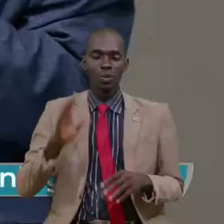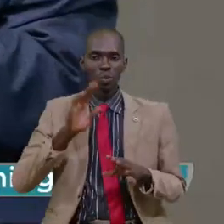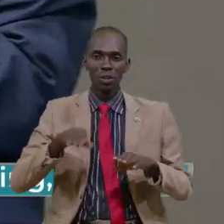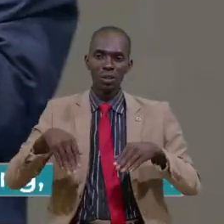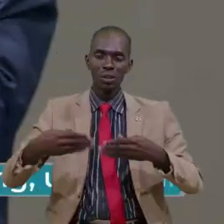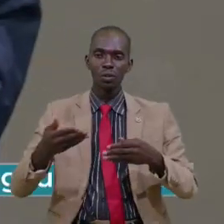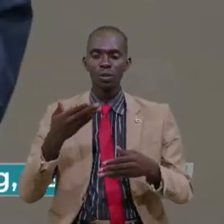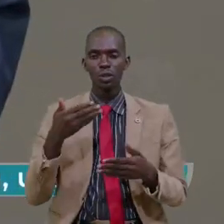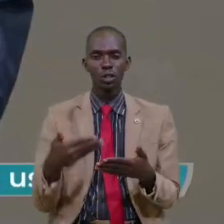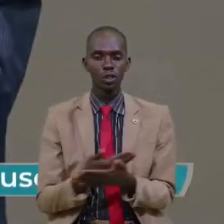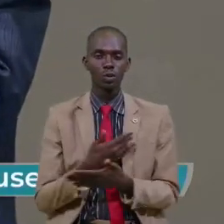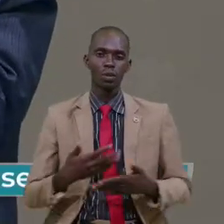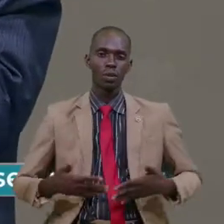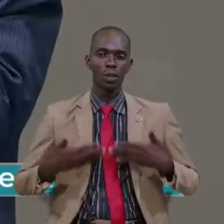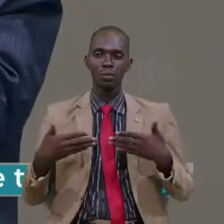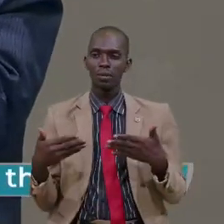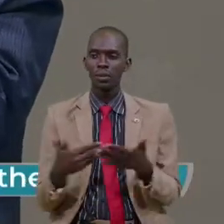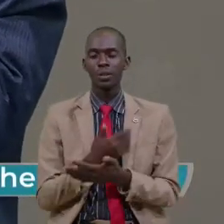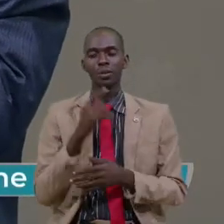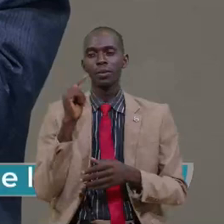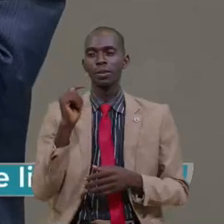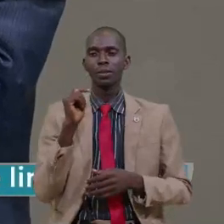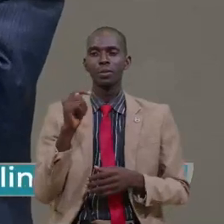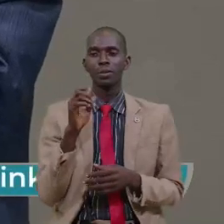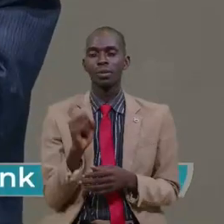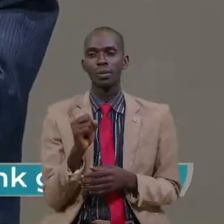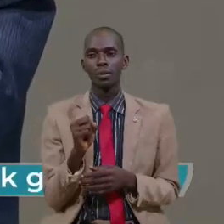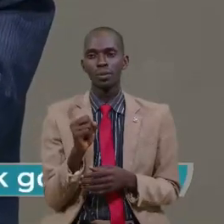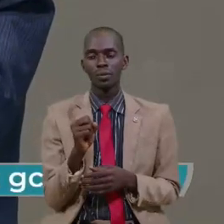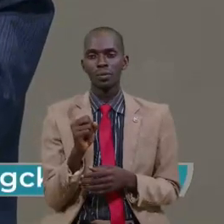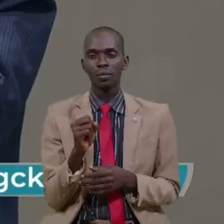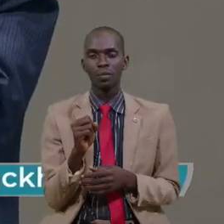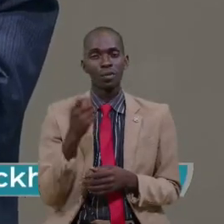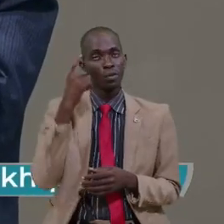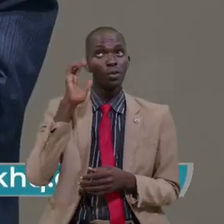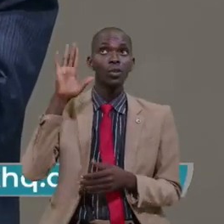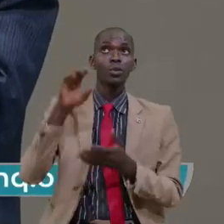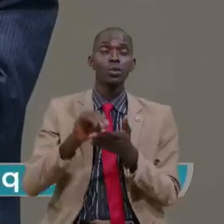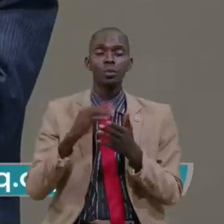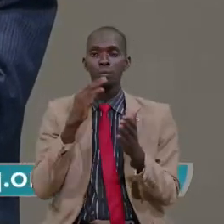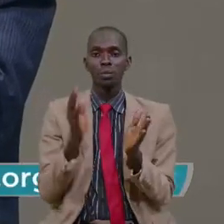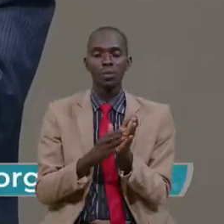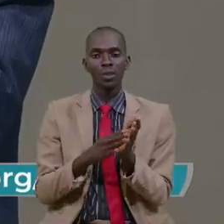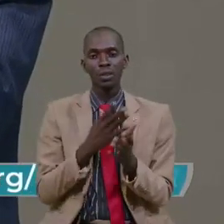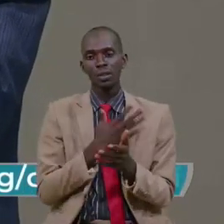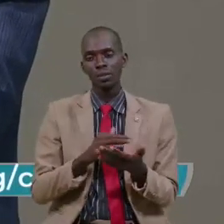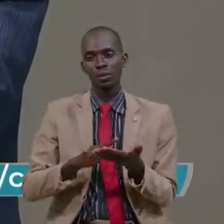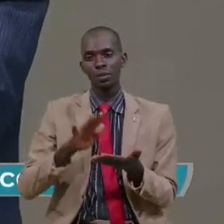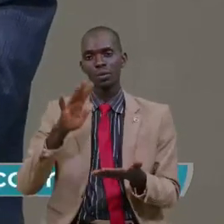Et vous donnera une nouvelle vie. De nouveaux témoignages. Pour sa gloire.